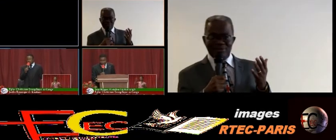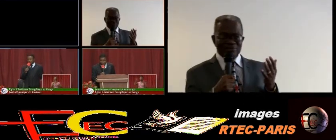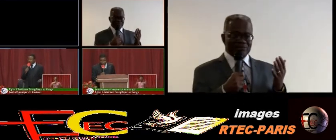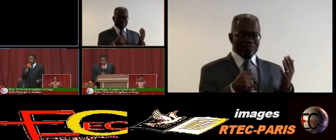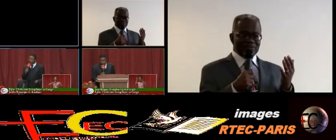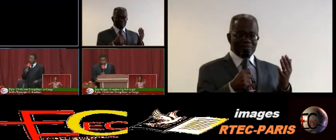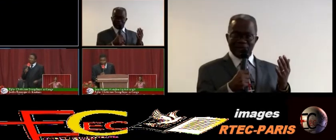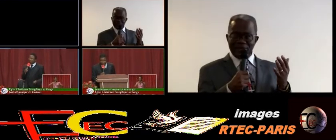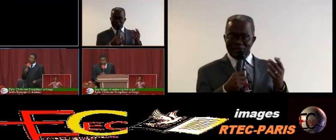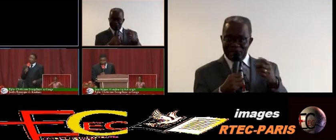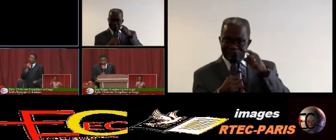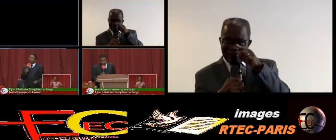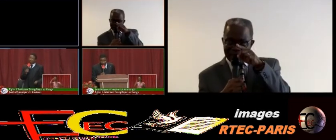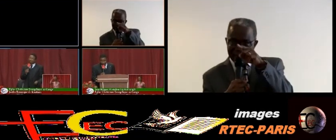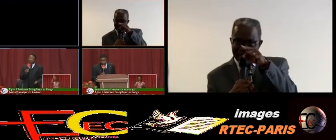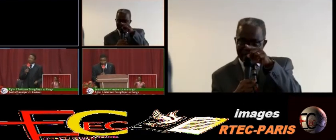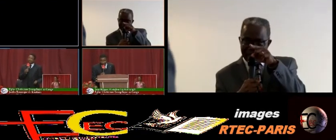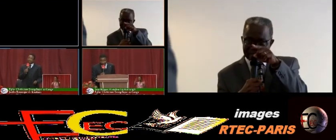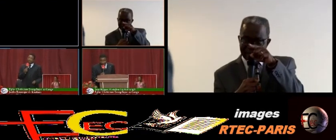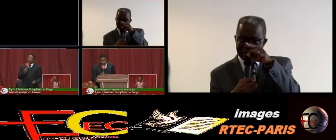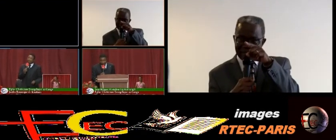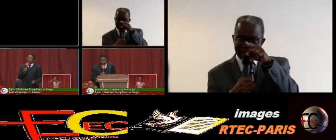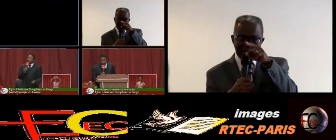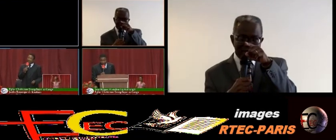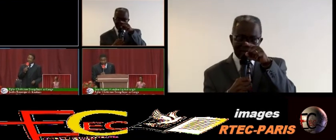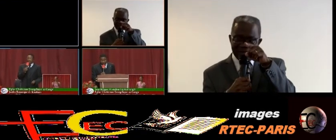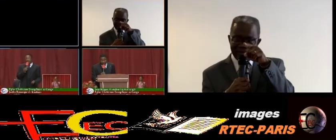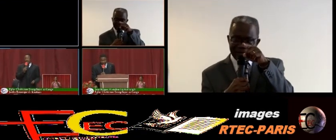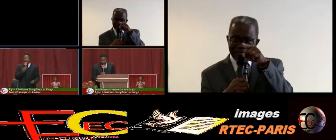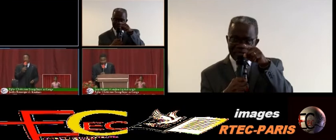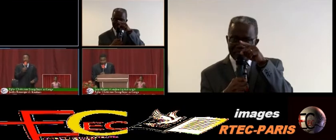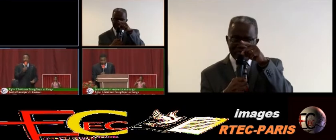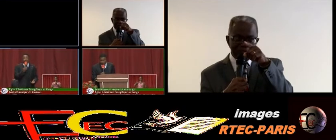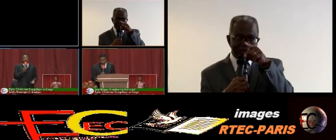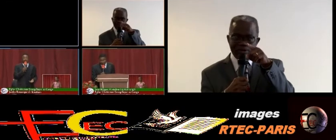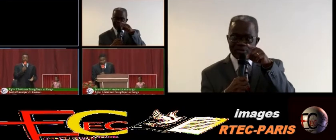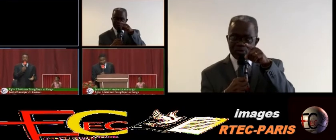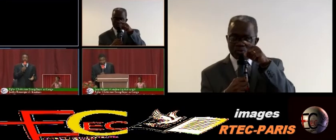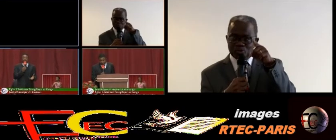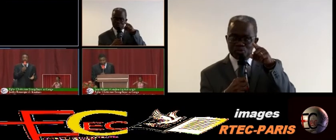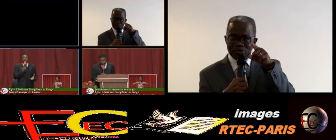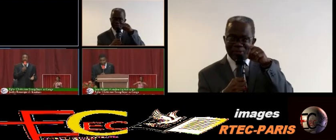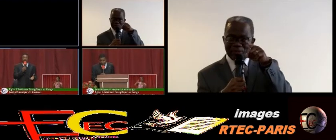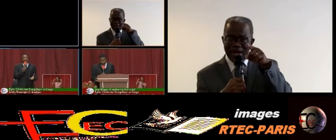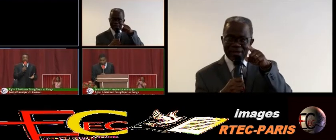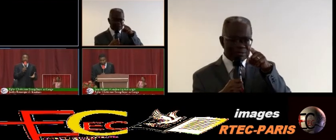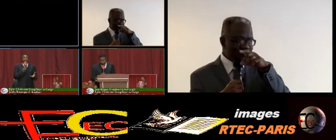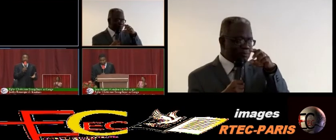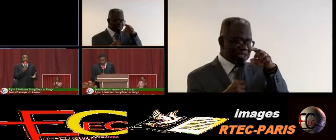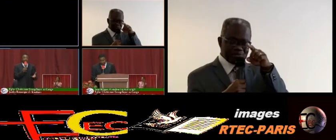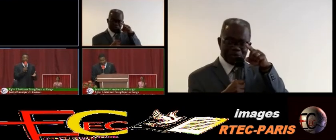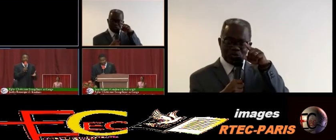m'informe. Mais quand vous regardez les pays islamiques, les pays musulmans, tous, la